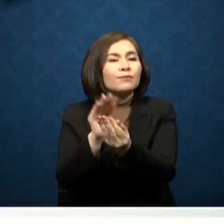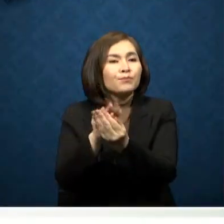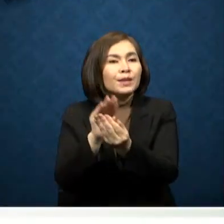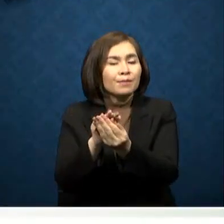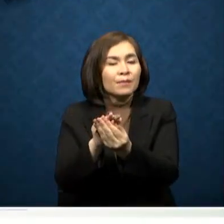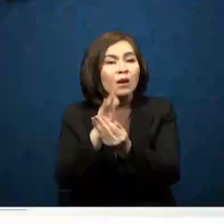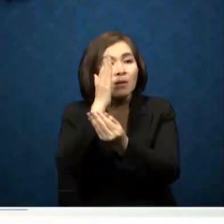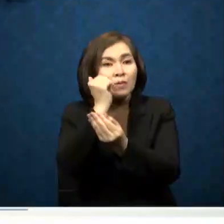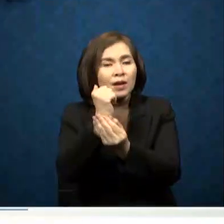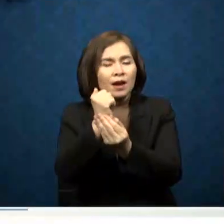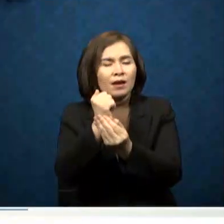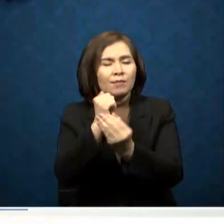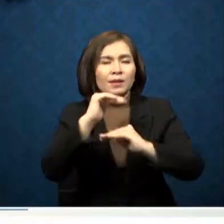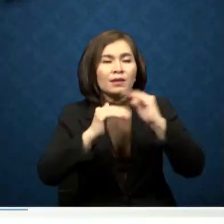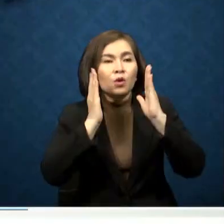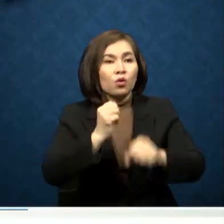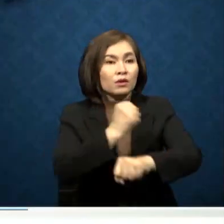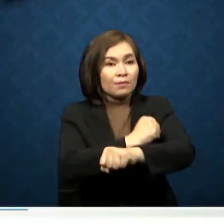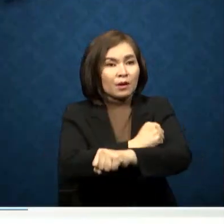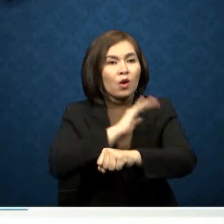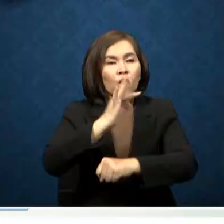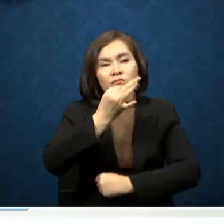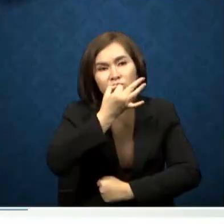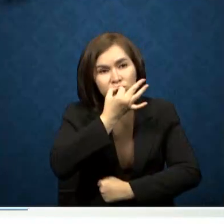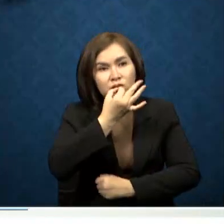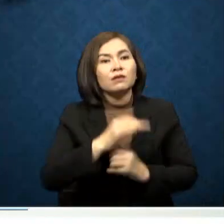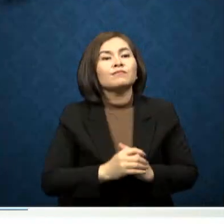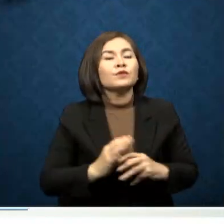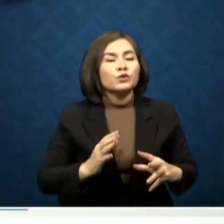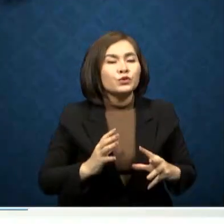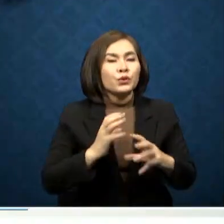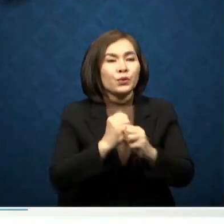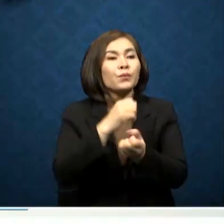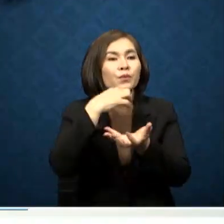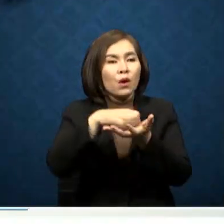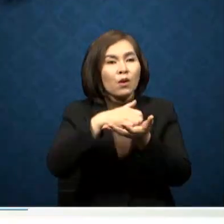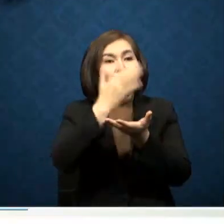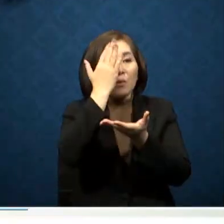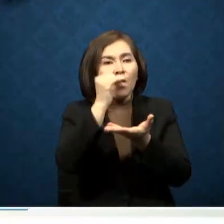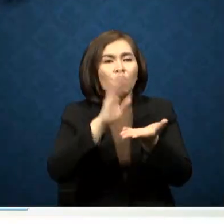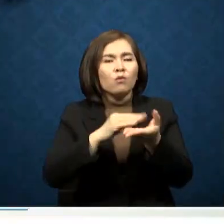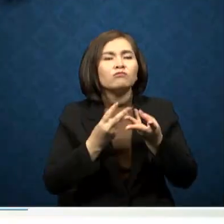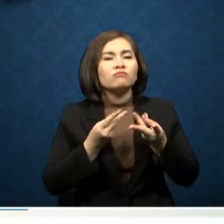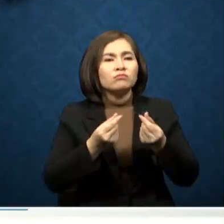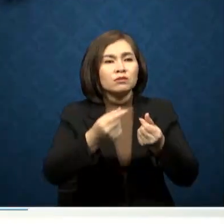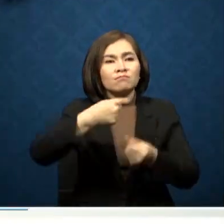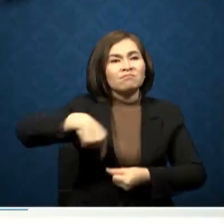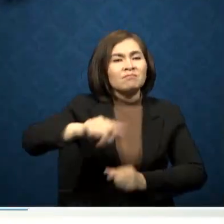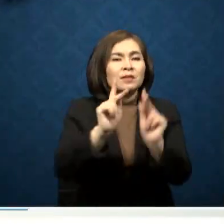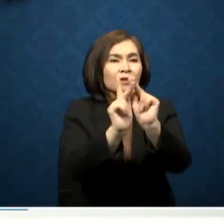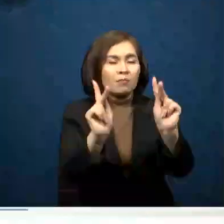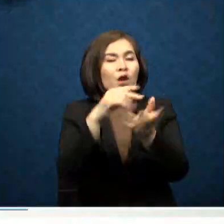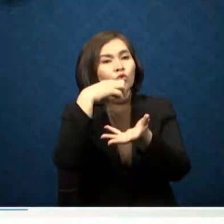กำลังคณและแรงงานนะผมจะขออนุญาตสรุปเพราะว่าในรายละเอียดนั้นนะคณะกรรมาธิการ